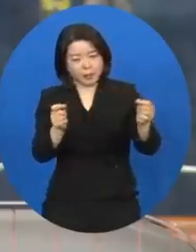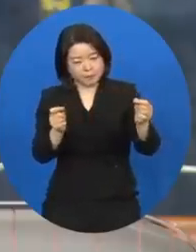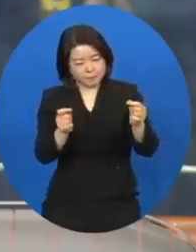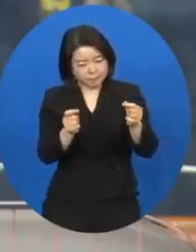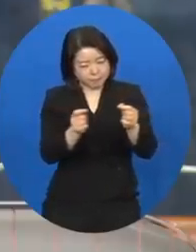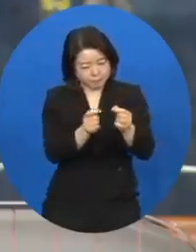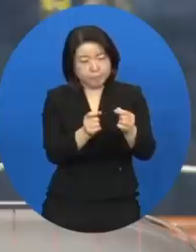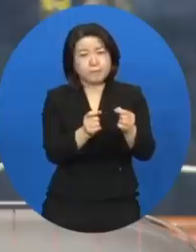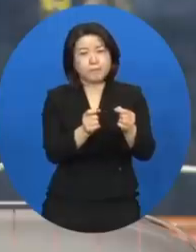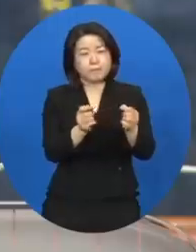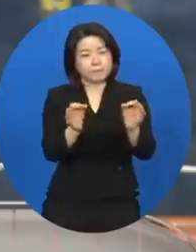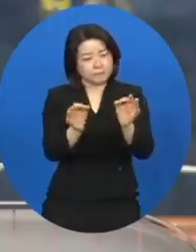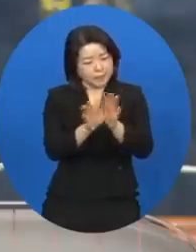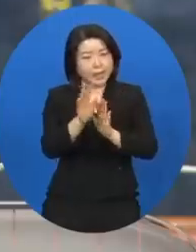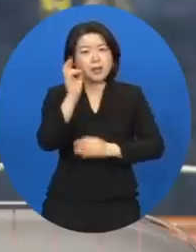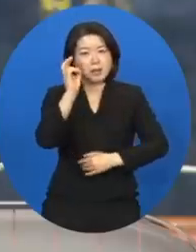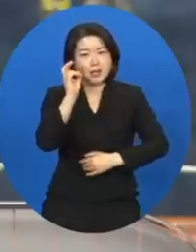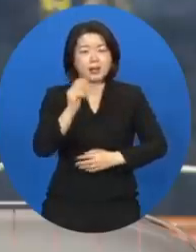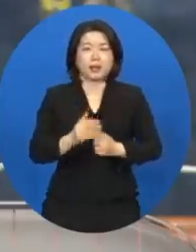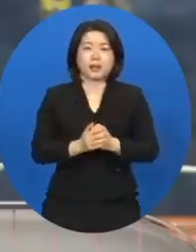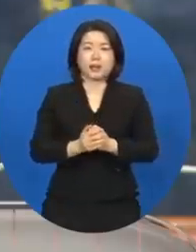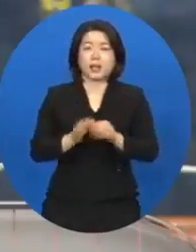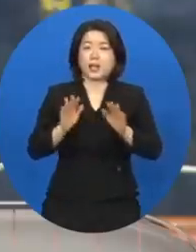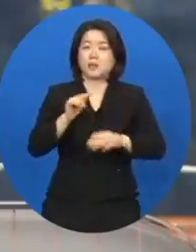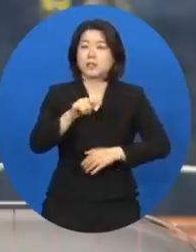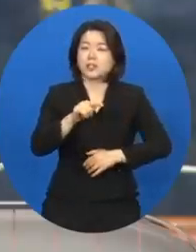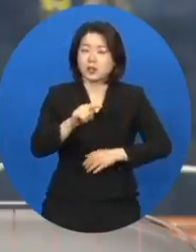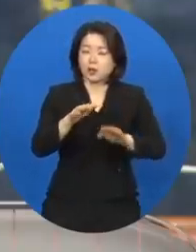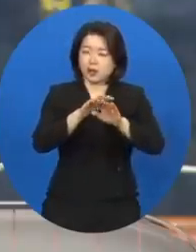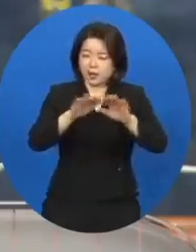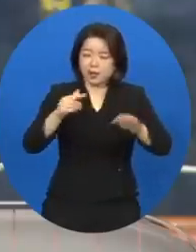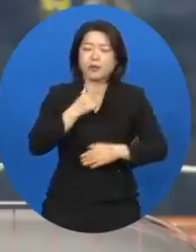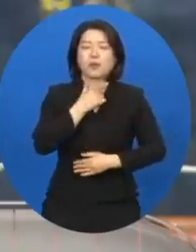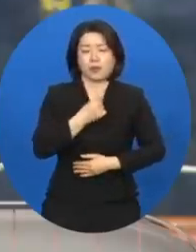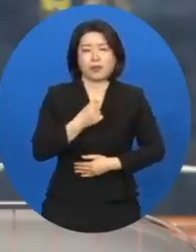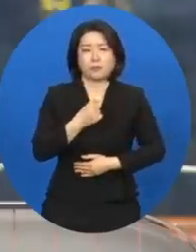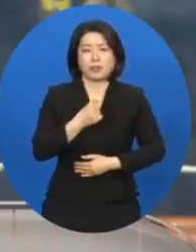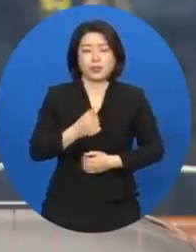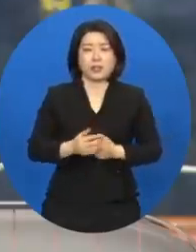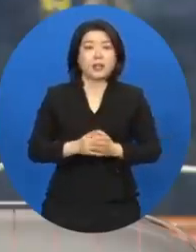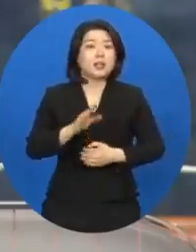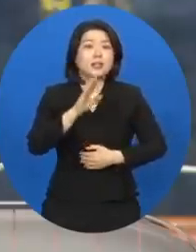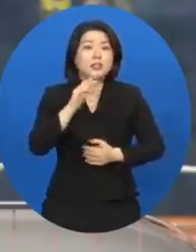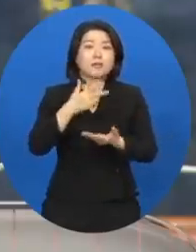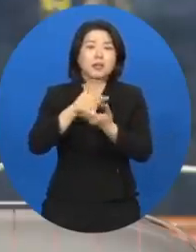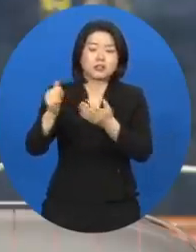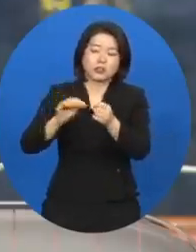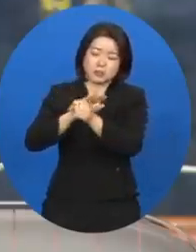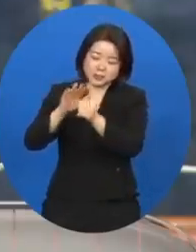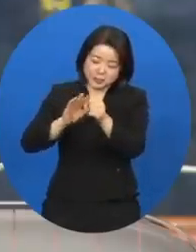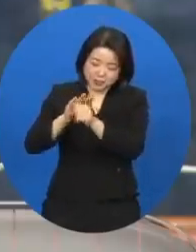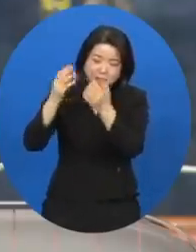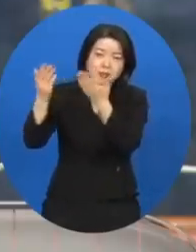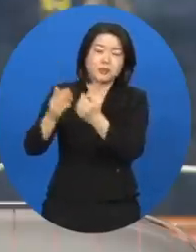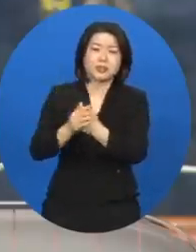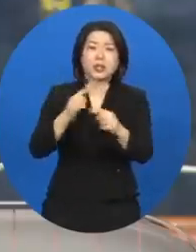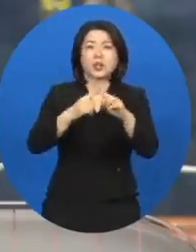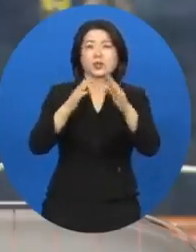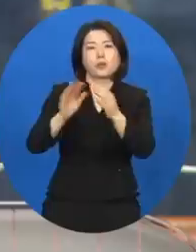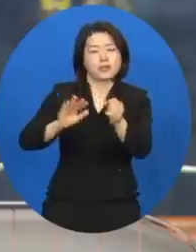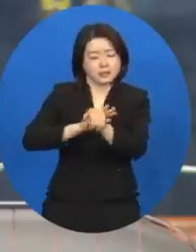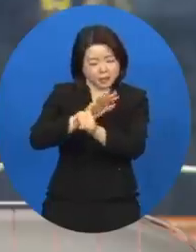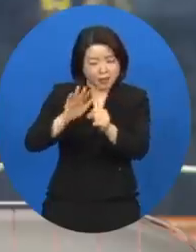같은데 하나님 이번에 이걸 해결해 주시기 원합니다. 정말 주님을 사랑합니다. 교회를